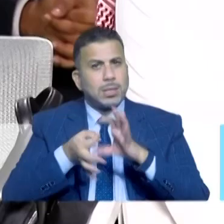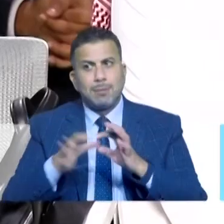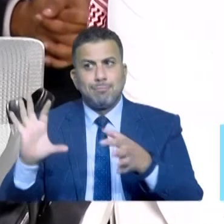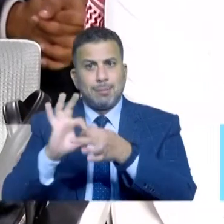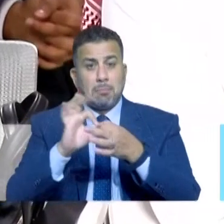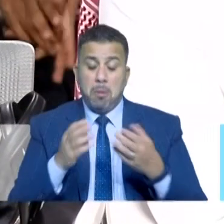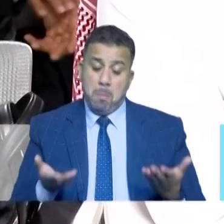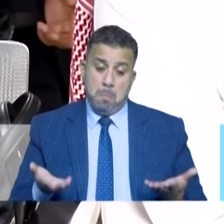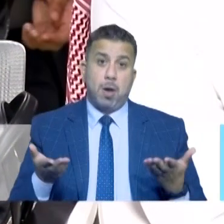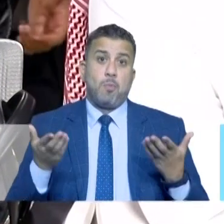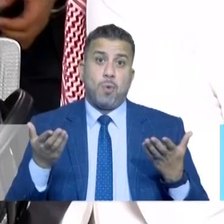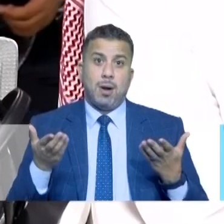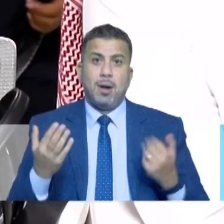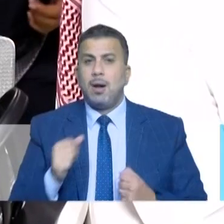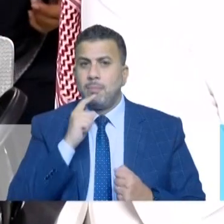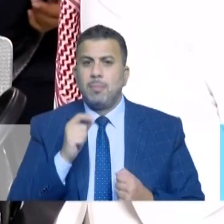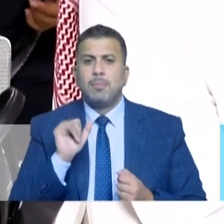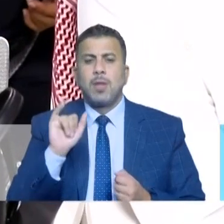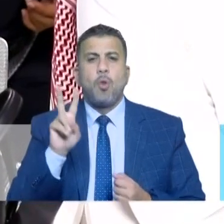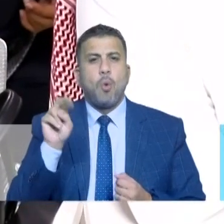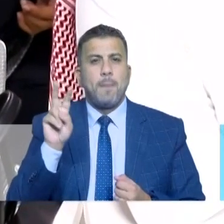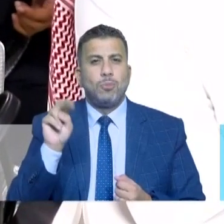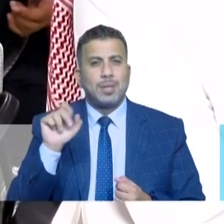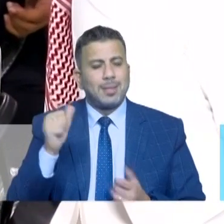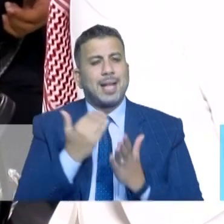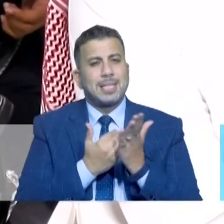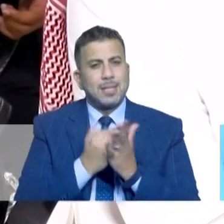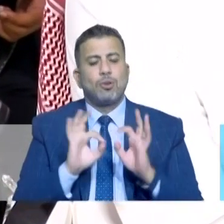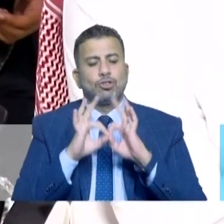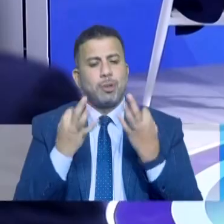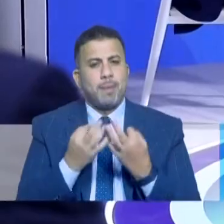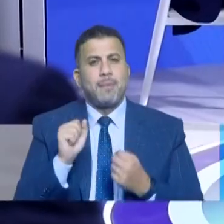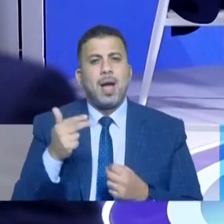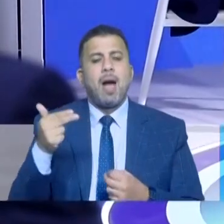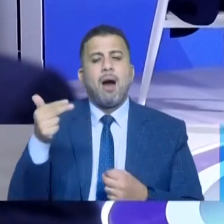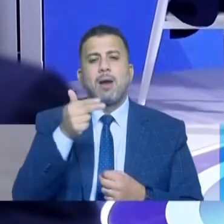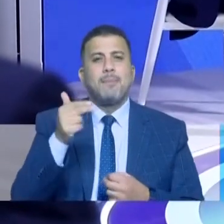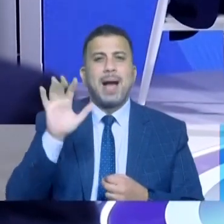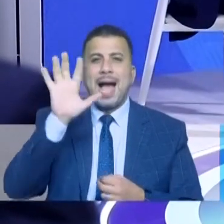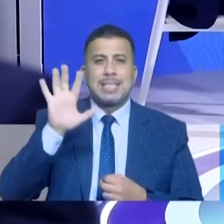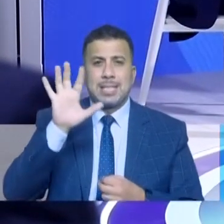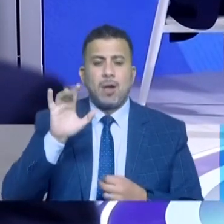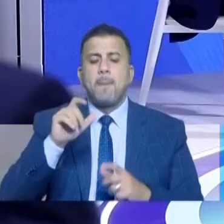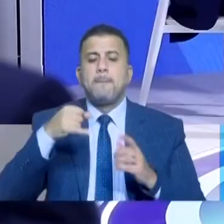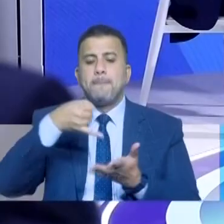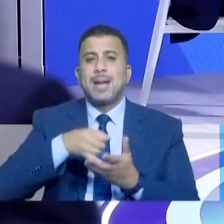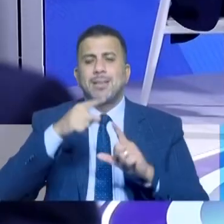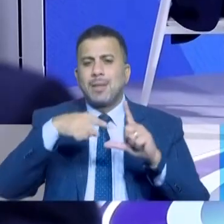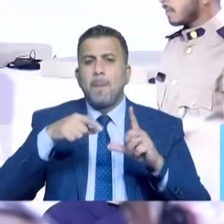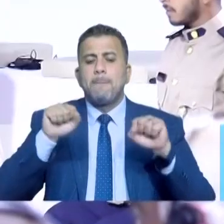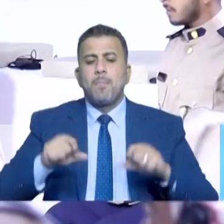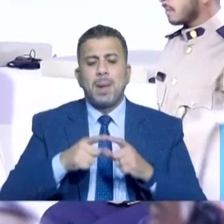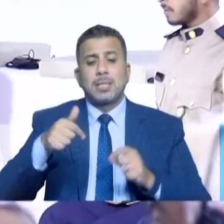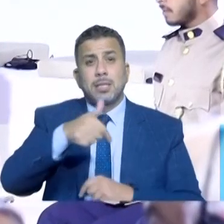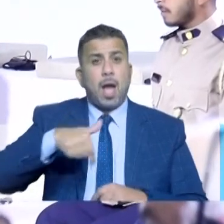مرموقه تشمل لجنه الامم المتحده الاقتصاديه والاجتماعيه لغرب اسيا والمركز الاحصائي لدول مجلس